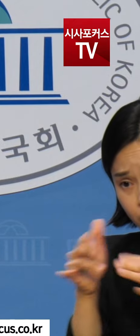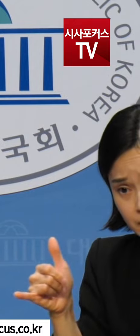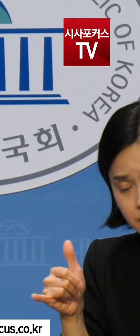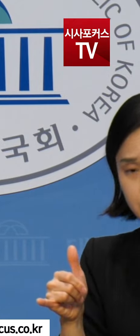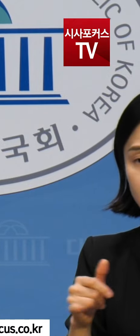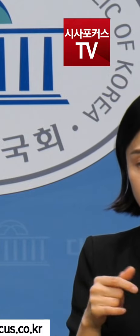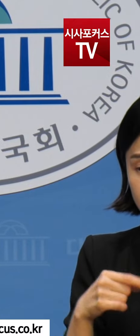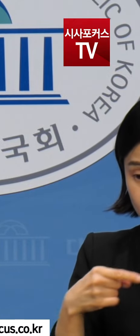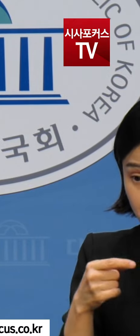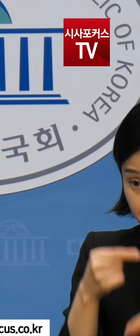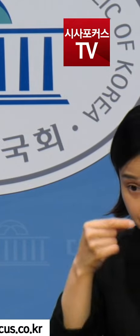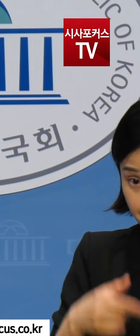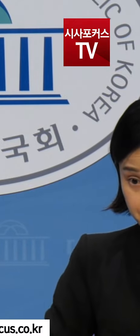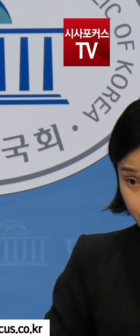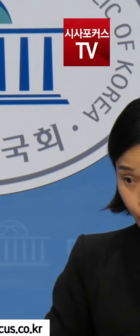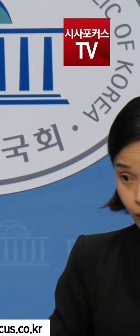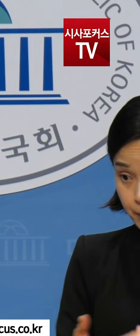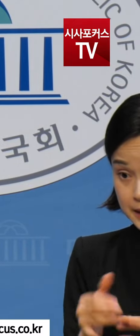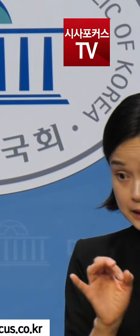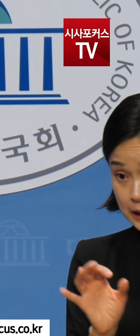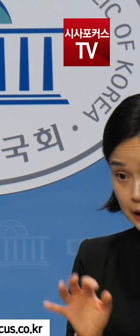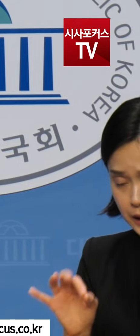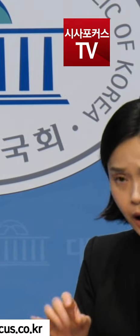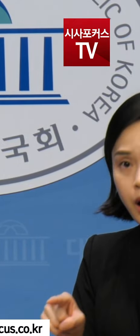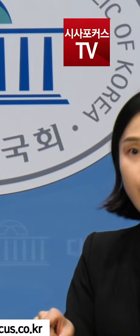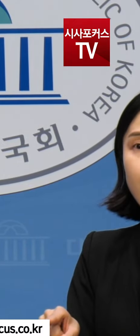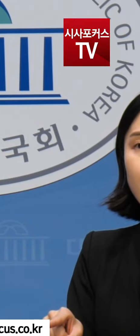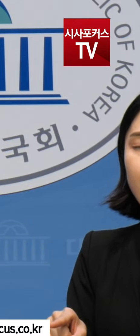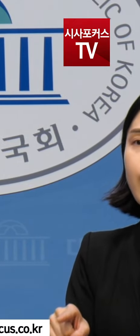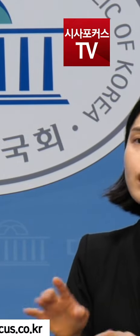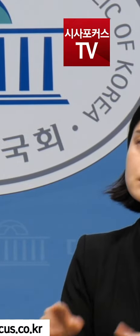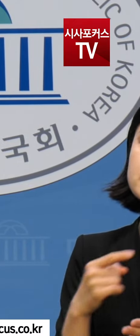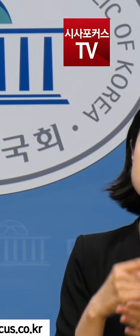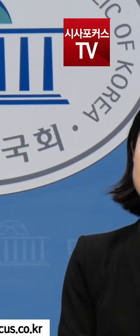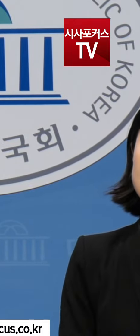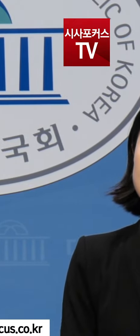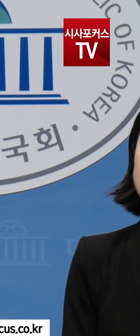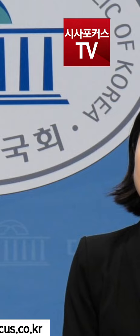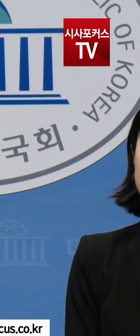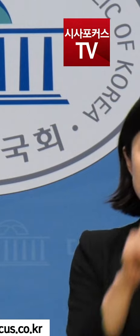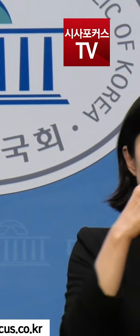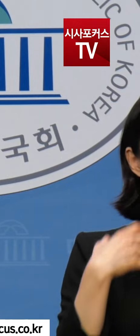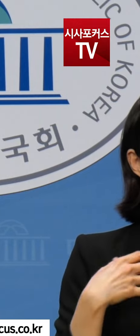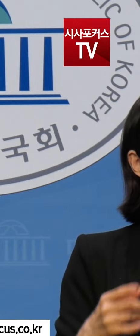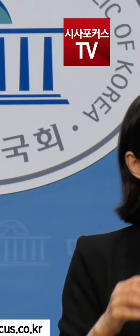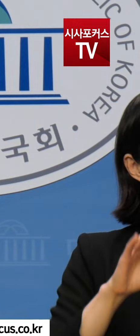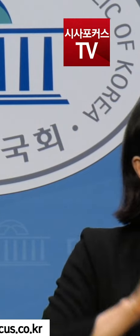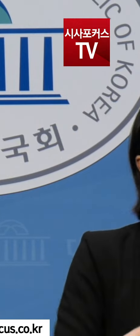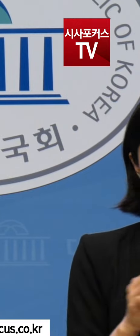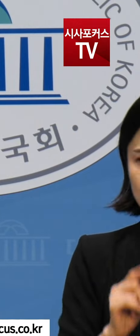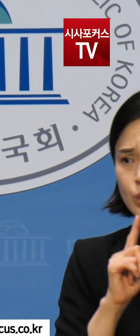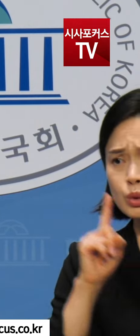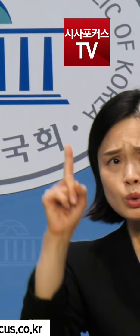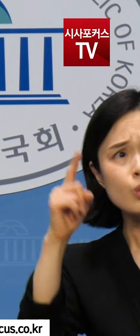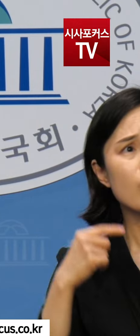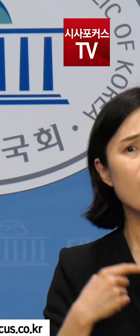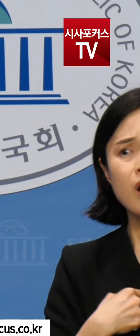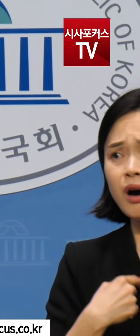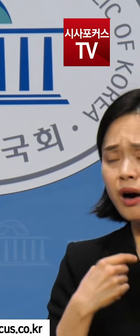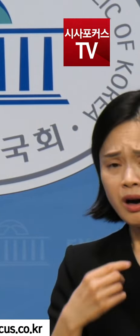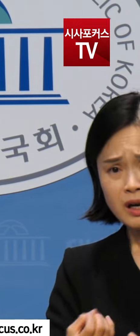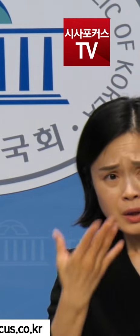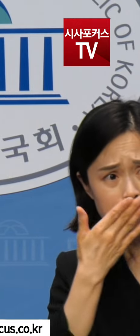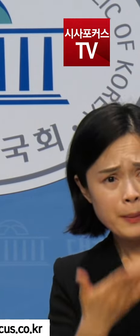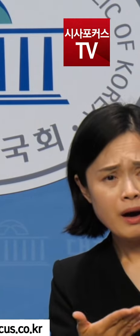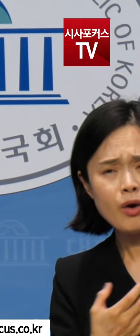입었다. 단지 이들은 정부를 상대로 소송을 할 엄두가 안 나기 때문에 소가리를 하고 있을 뿐이다. 이